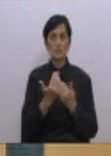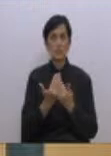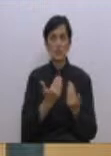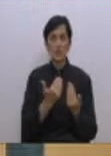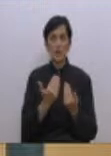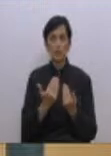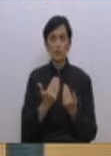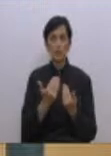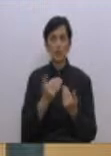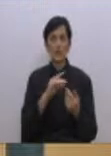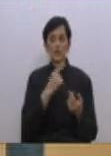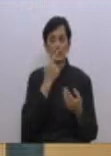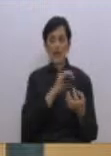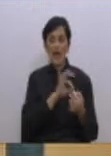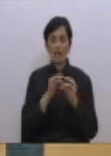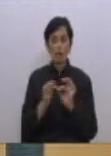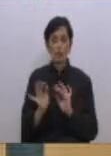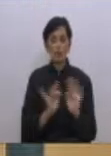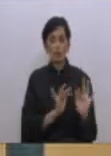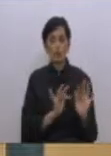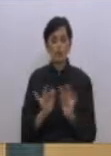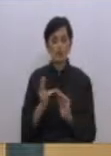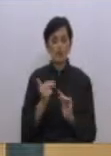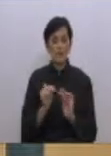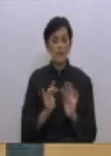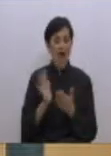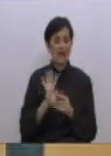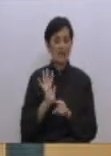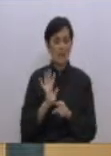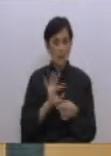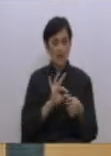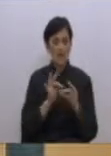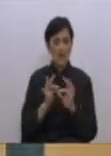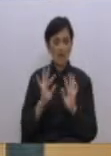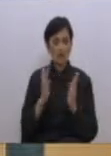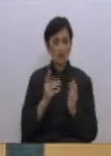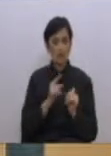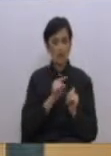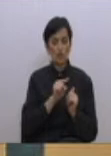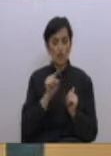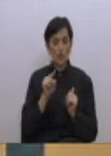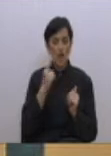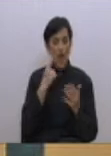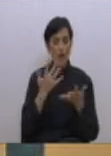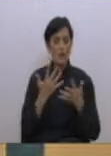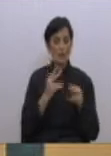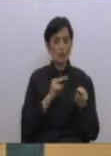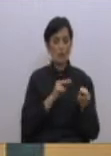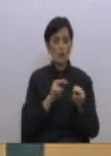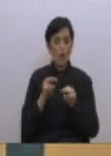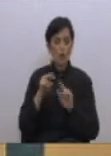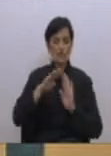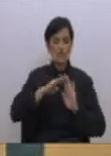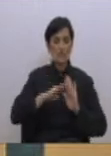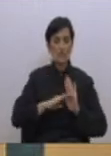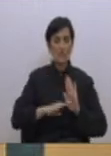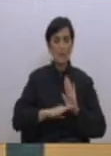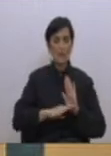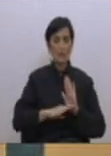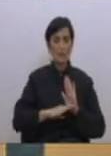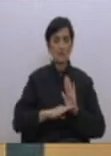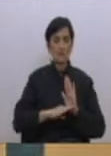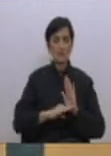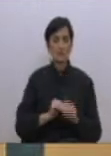მიმართულებით დეტალური პროცესებისა და პროცედურების არარსებობაში ეფექტიანი მონიტორინგის სისტემების